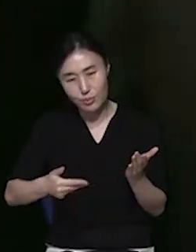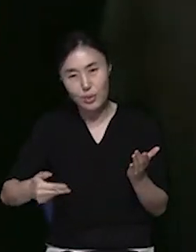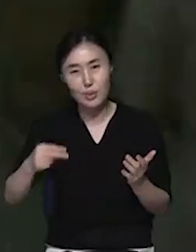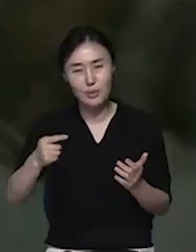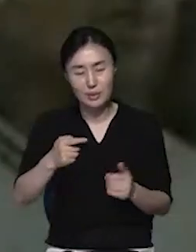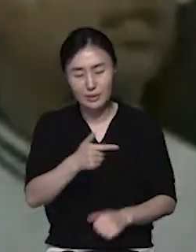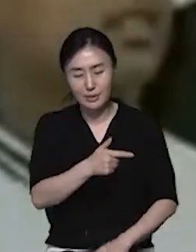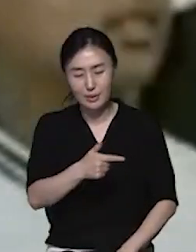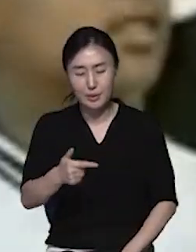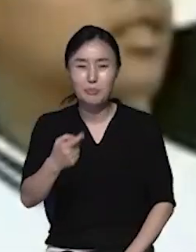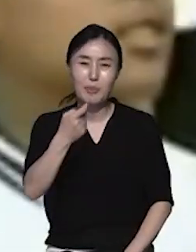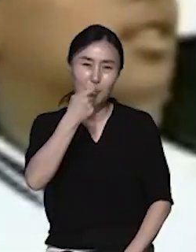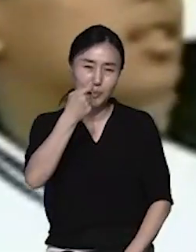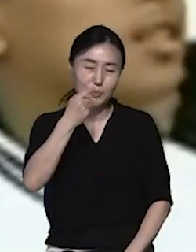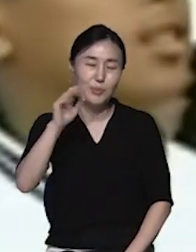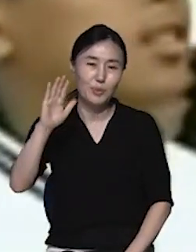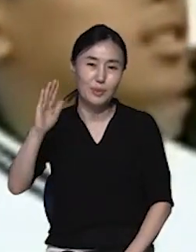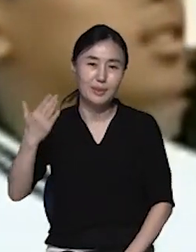다가오고 있습니다.